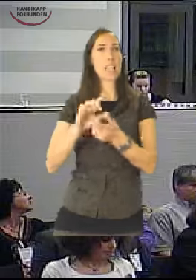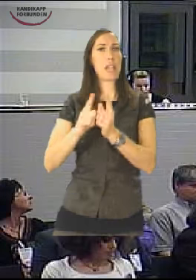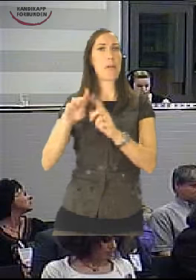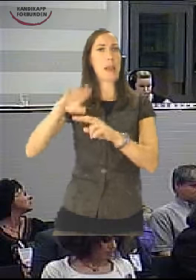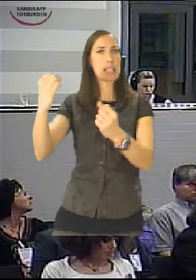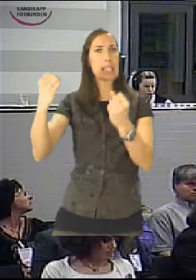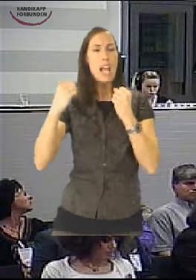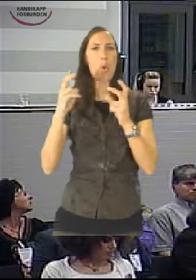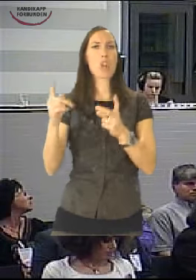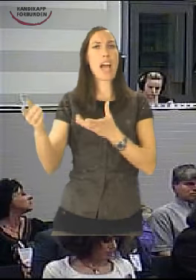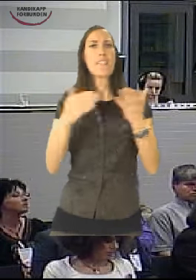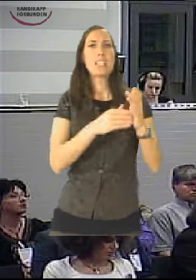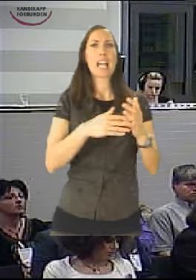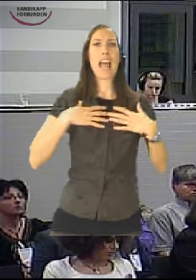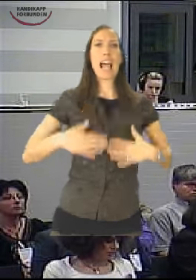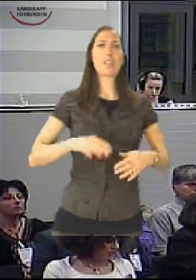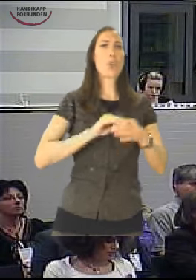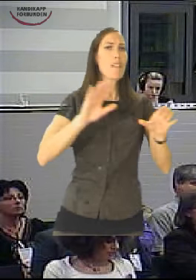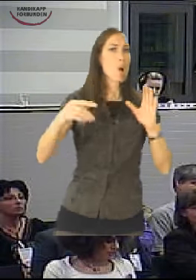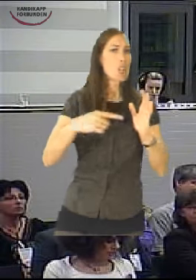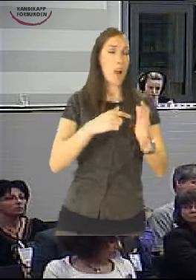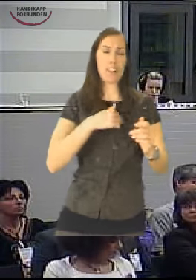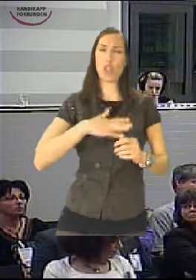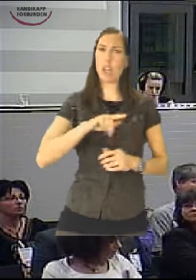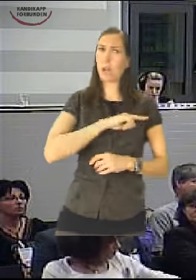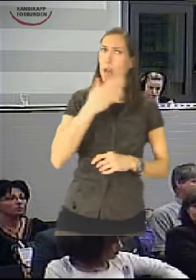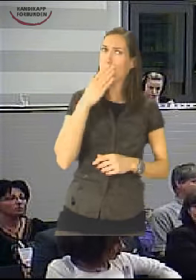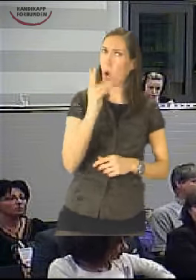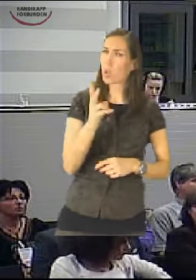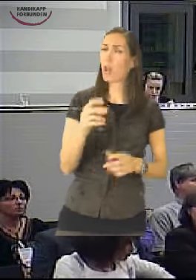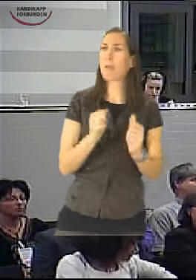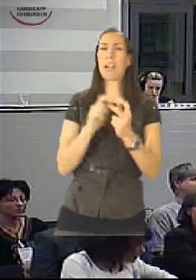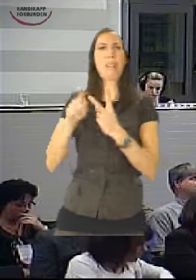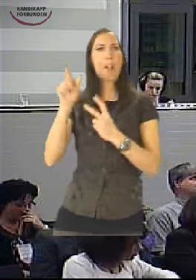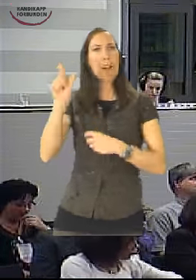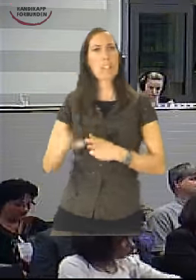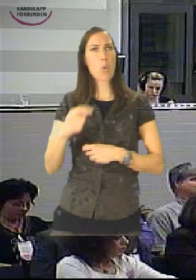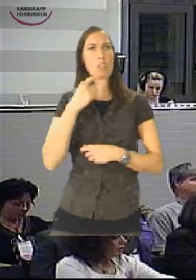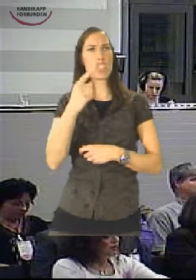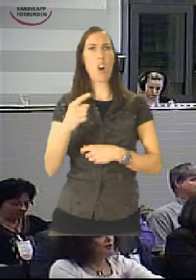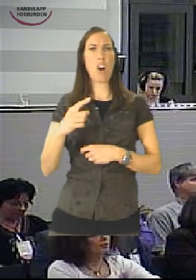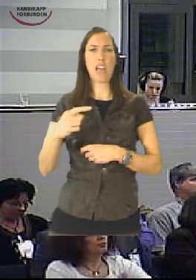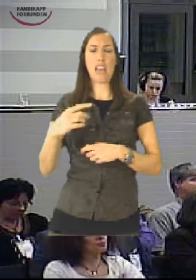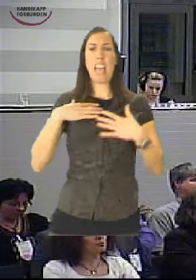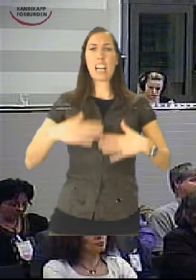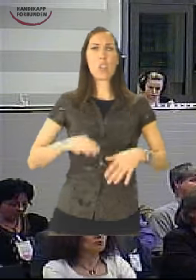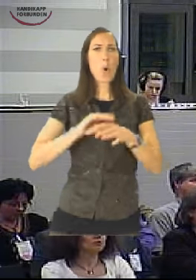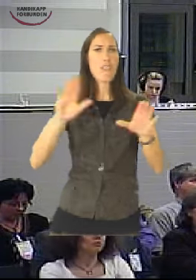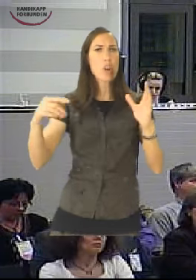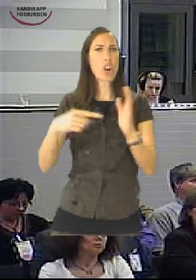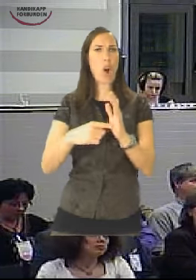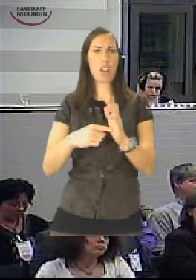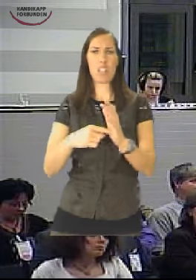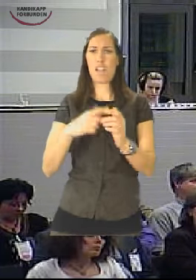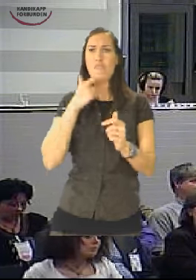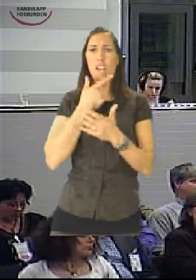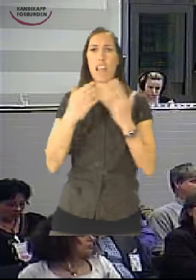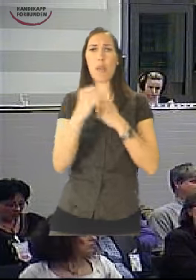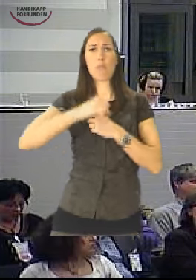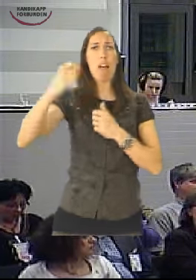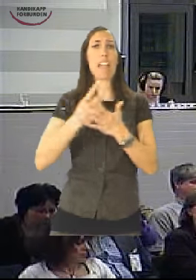till hälso- och sjukvårdslagen, tycker vi är jättebra också. Men det var som någon sa här, den är ju ganska tandlös eftersom inte det händer någonting. Och i nästa minut